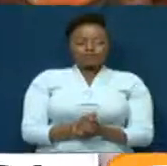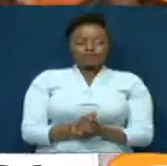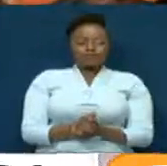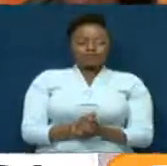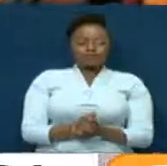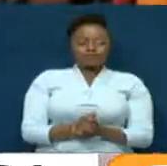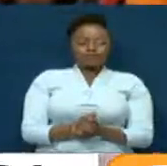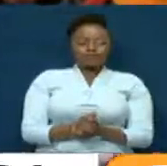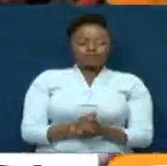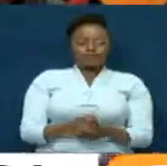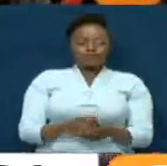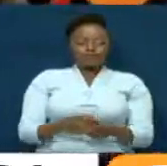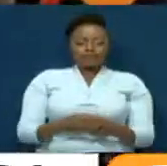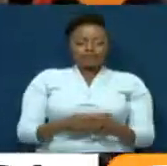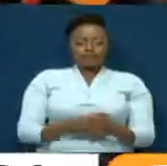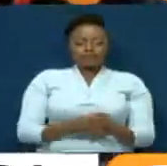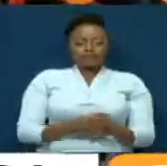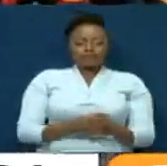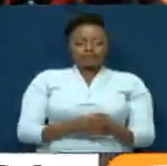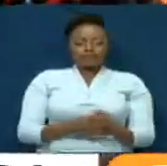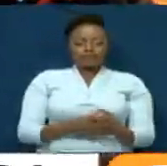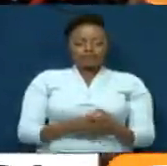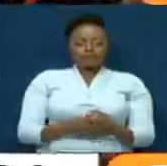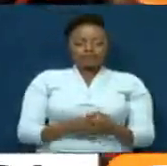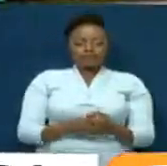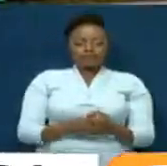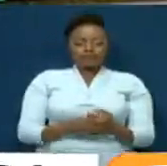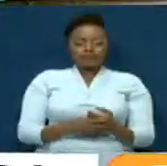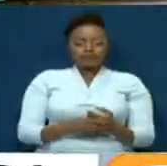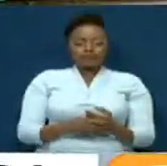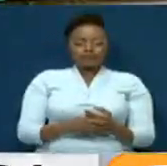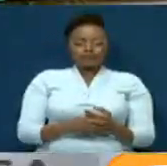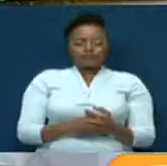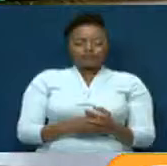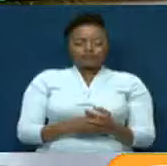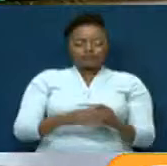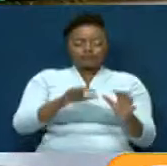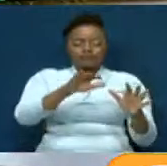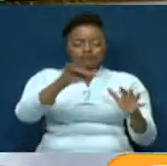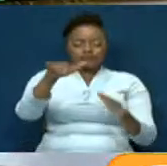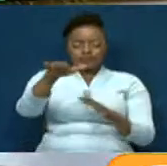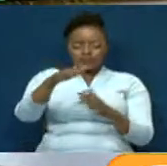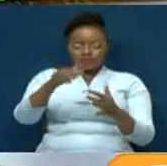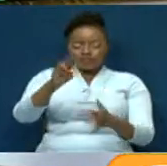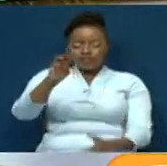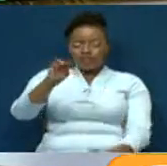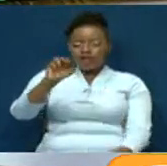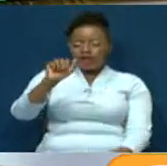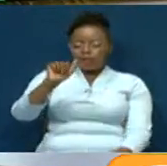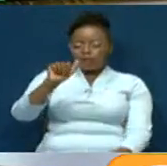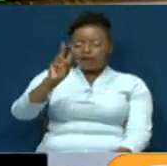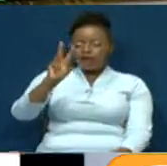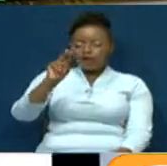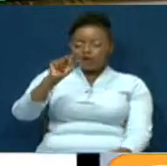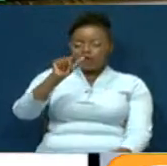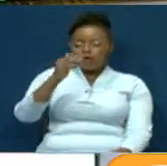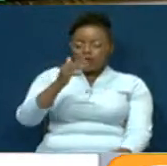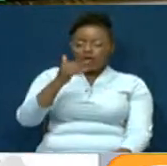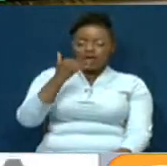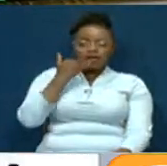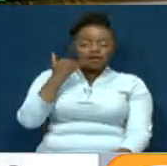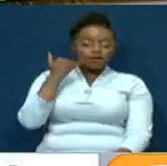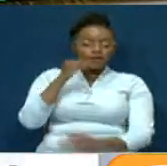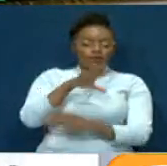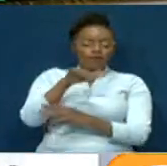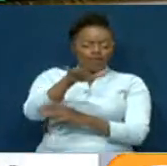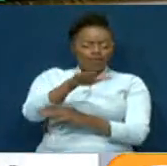runinga ya Citizen, Dadaab, County ya Garissa. Eneo la Mawanga huko Bahati katika kaunti ya Nakuru